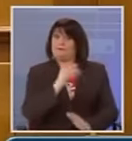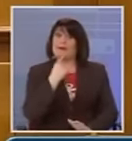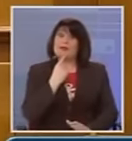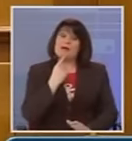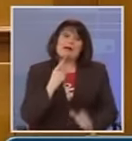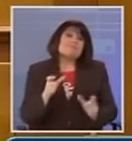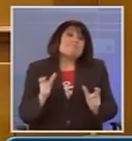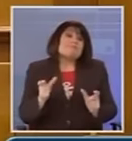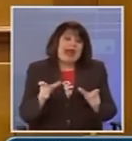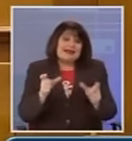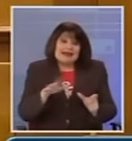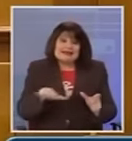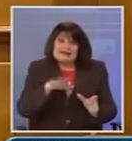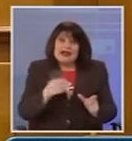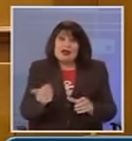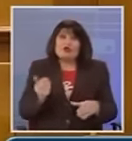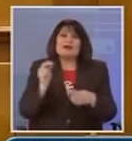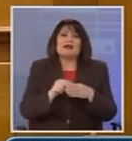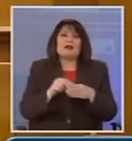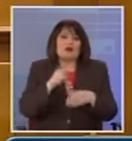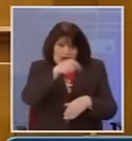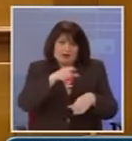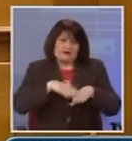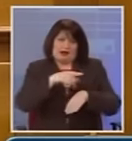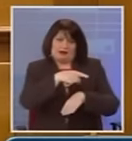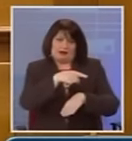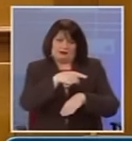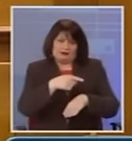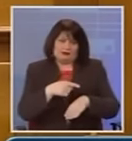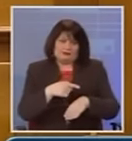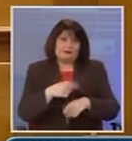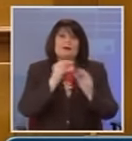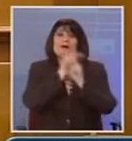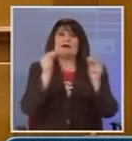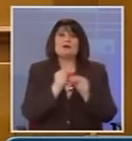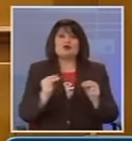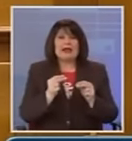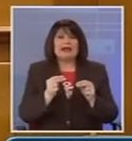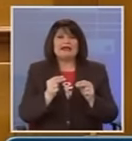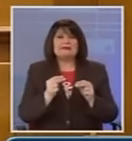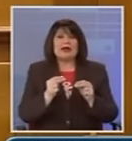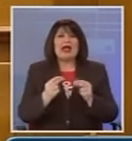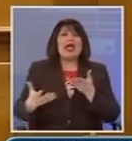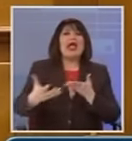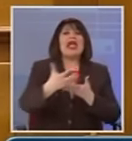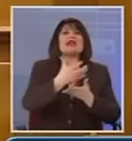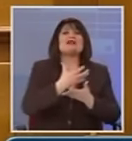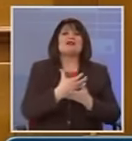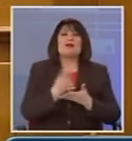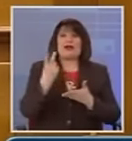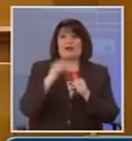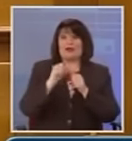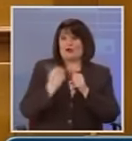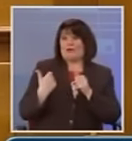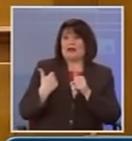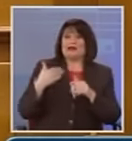αβεβαιότητα που δημιούργησαν οι πρόωρες εκλογές που εσείς προκαλέσατε είχαν σαν αποτέλεσμα την καθίζηση των εσόδων τους 2 τελευταίους μήνες,